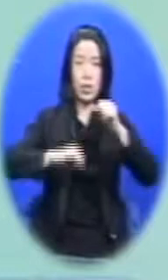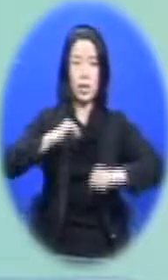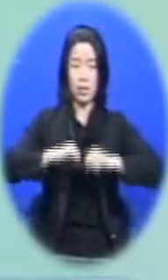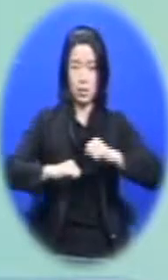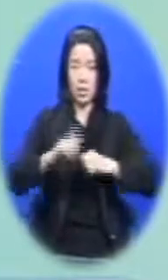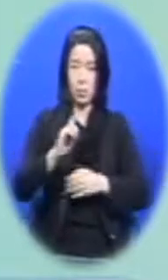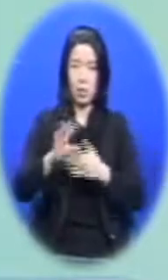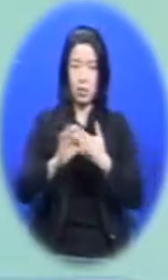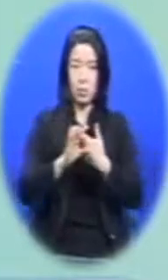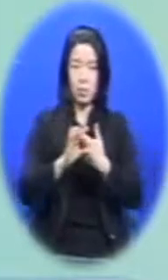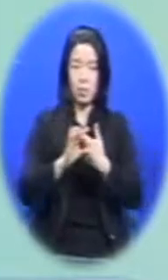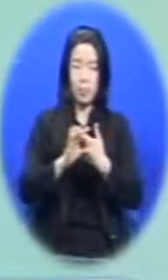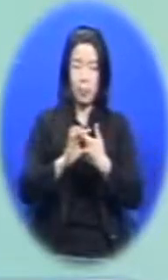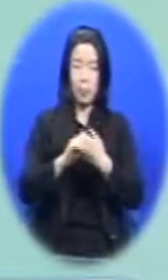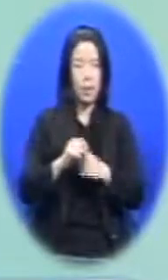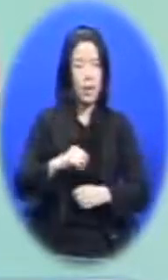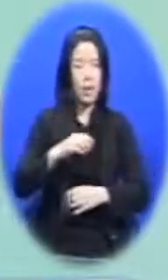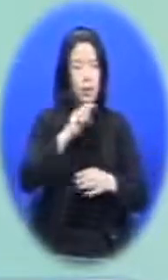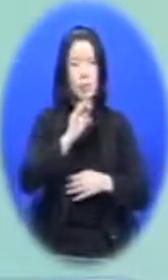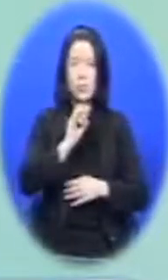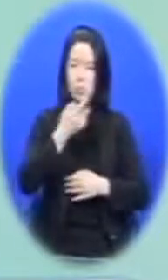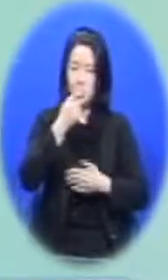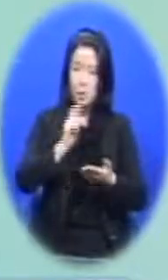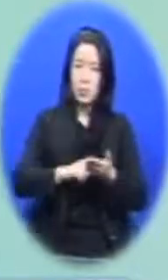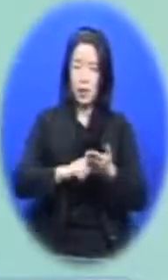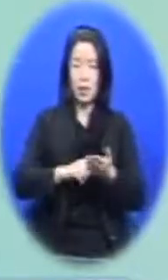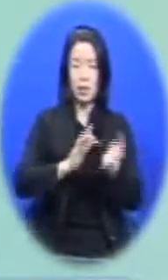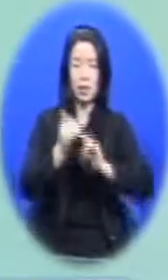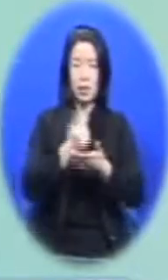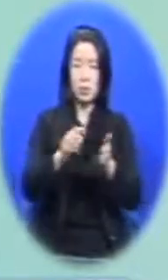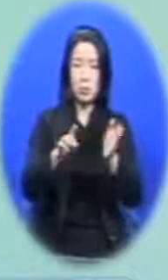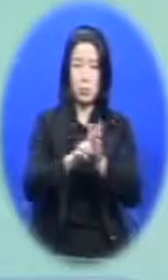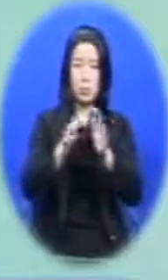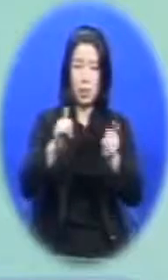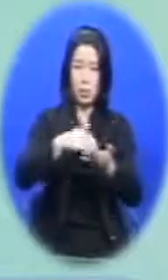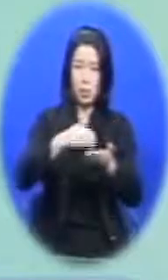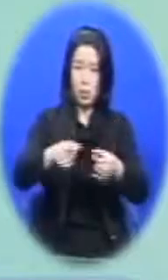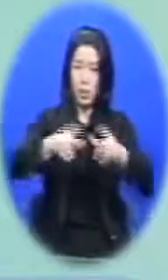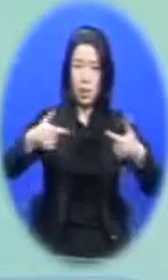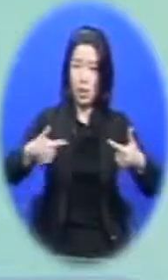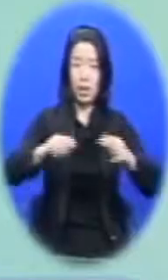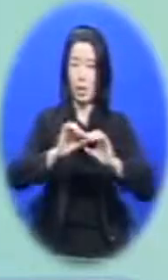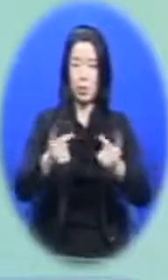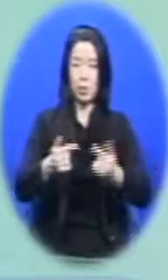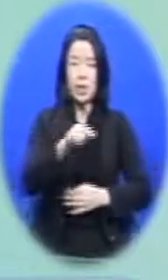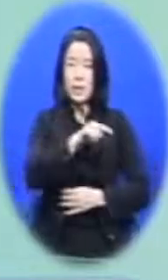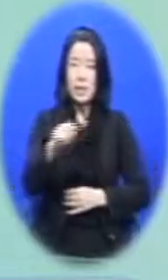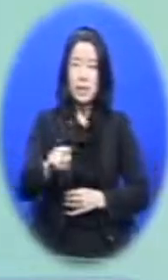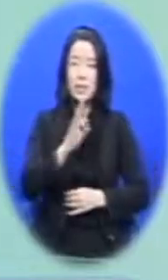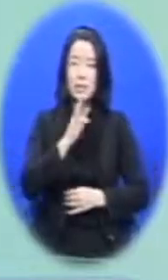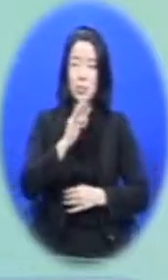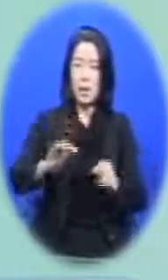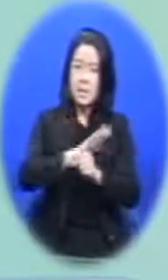역사는 단순히 예수 믿는 사람이 많아지는 데만 있는 게 아니고 그들이 정말